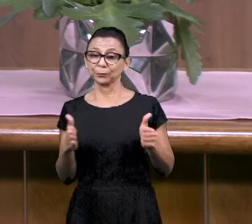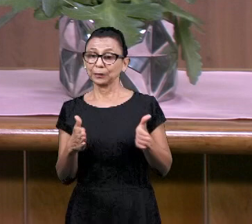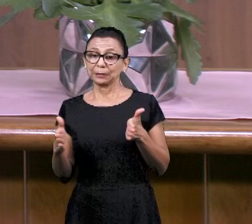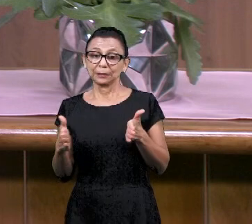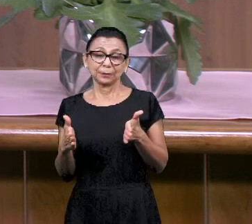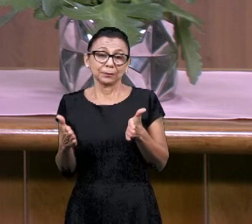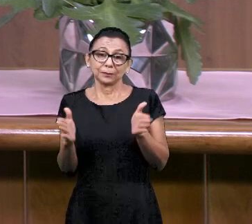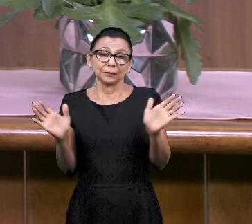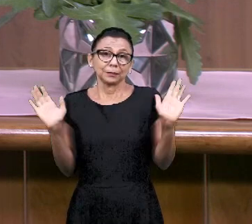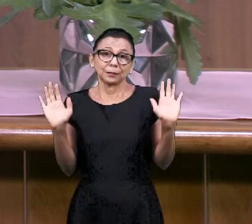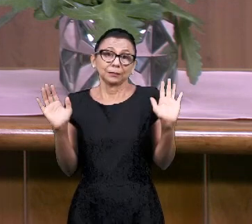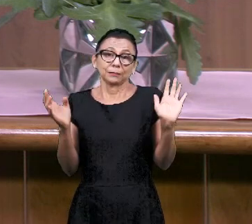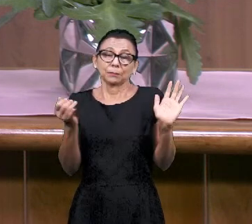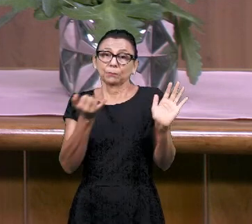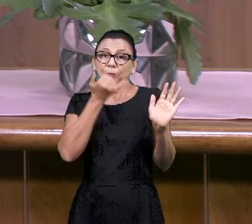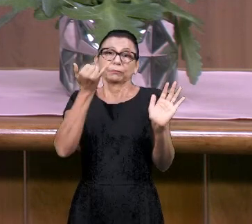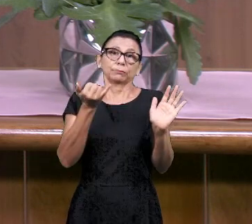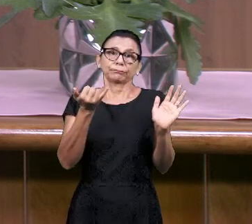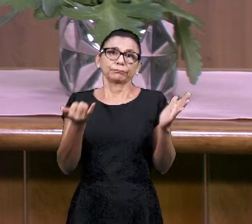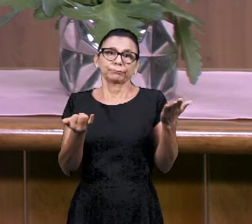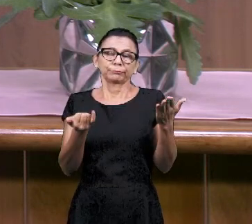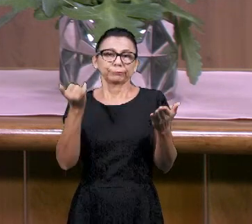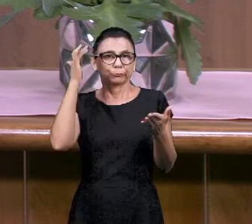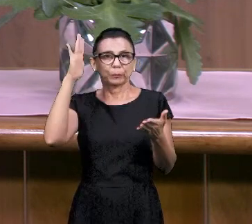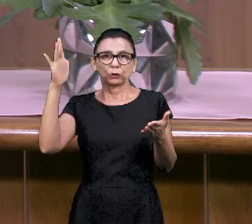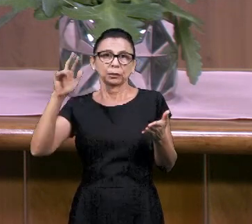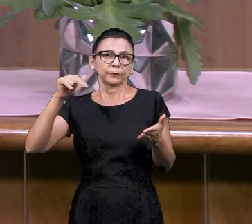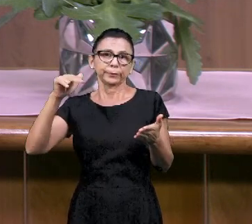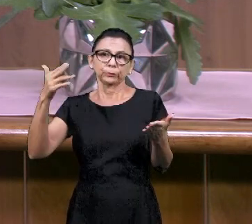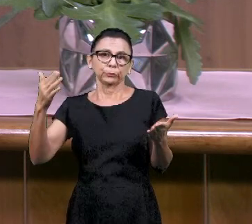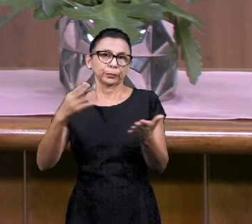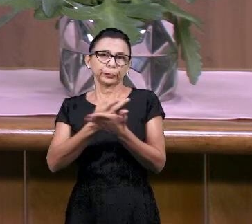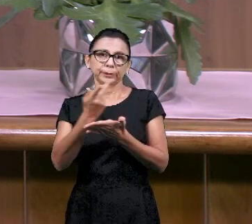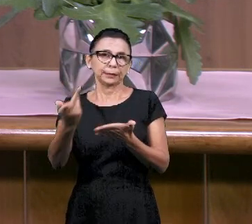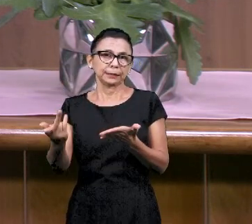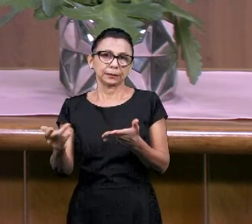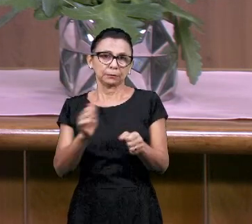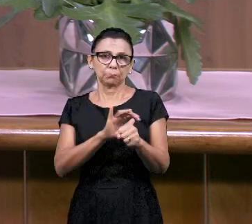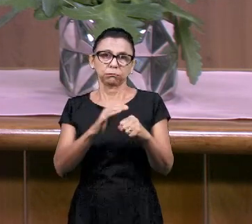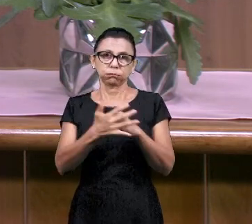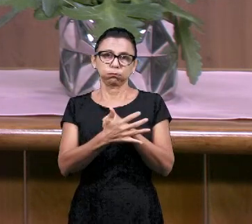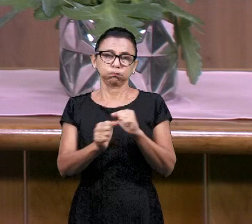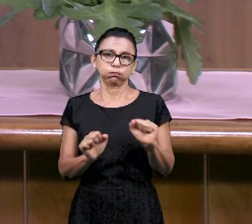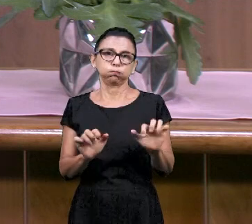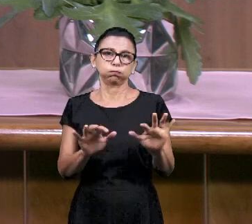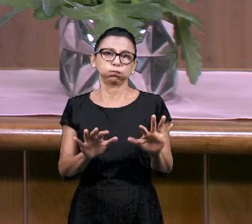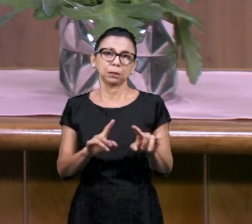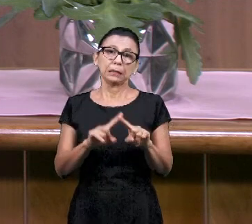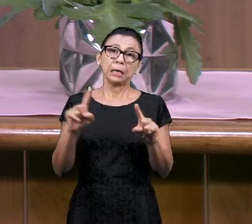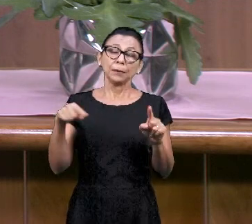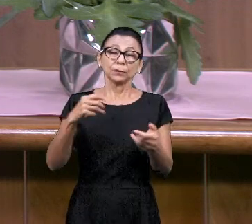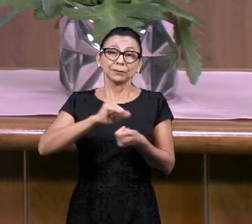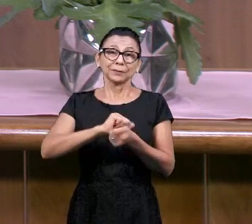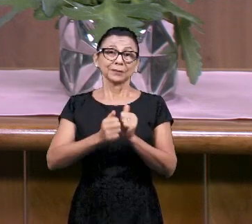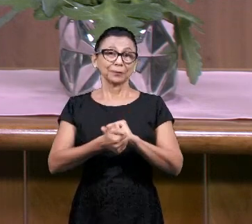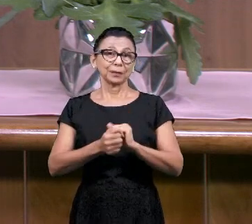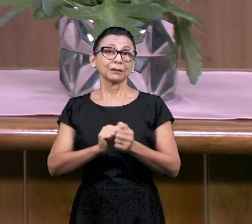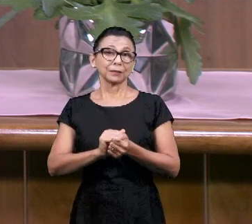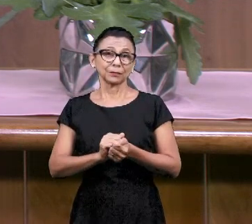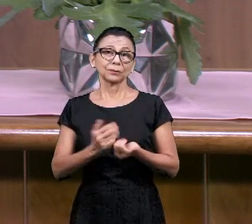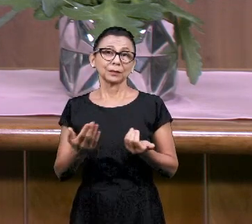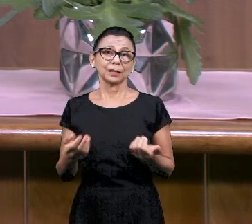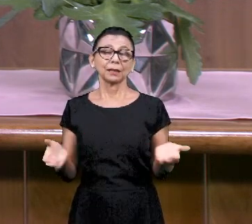personne n'attendait, qu'on allait passer pour cette pandémie. Il y a donc une adaptation continue de notre